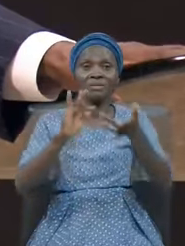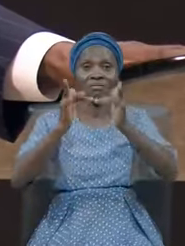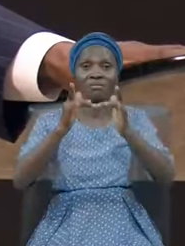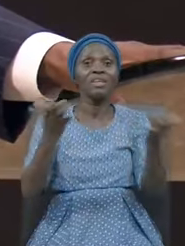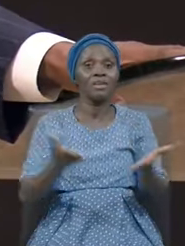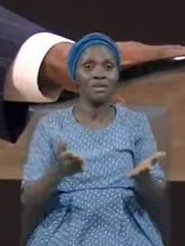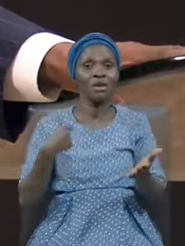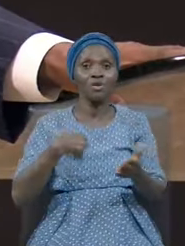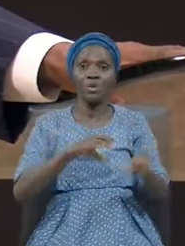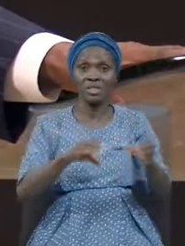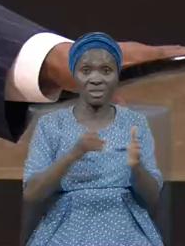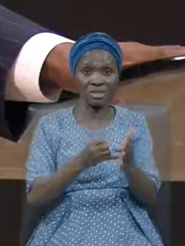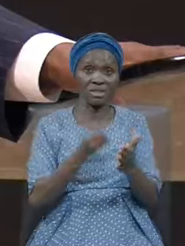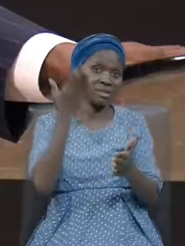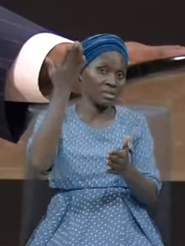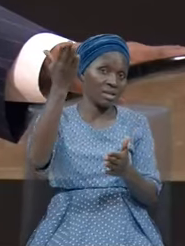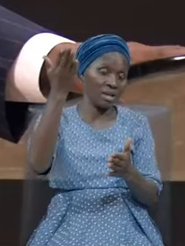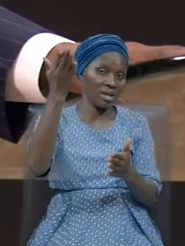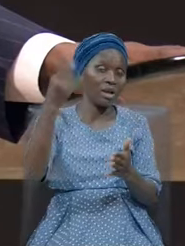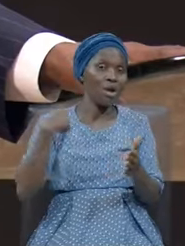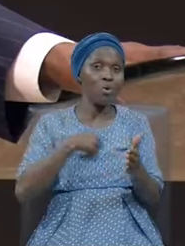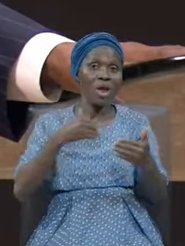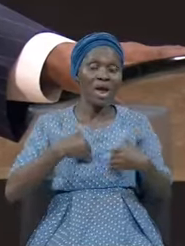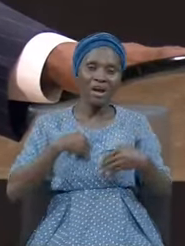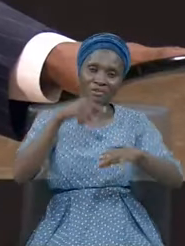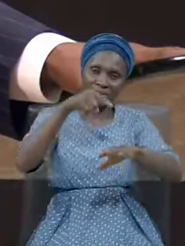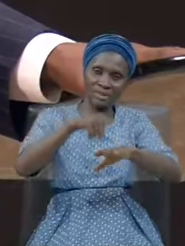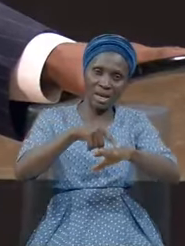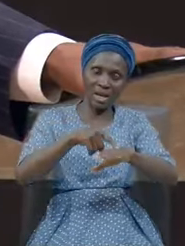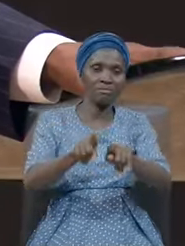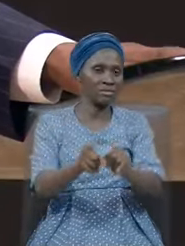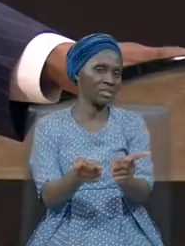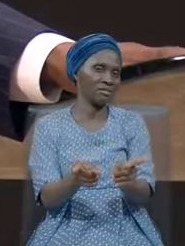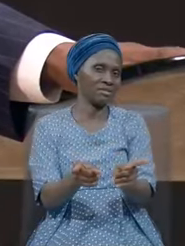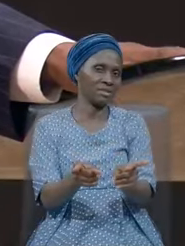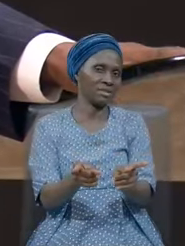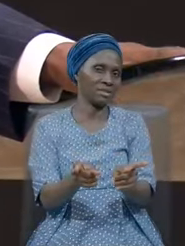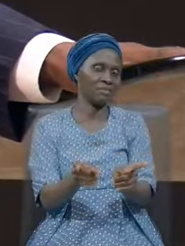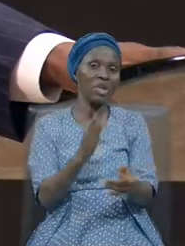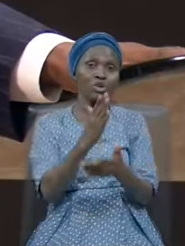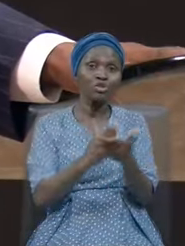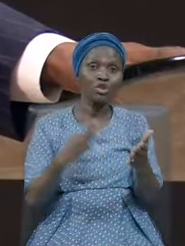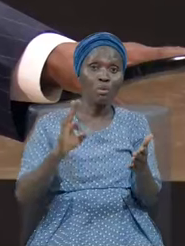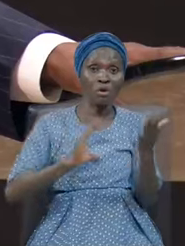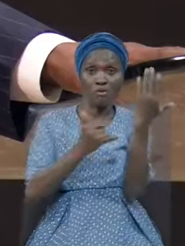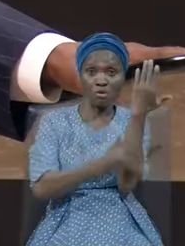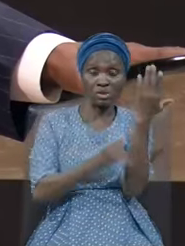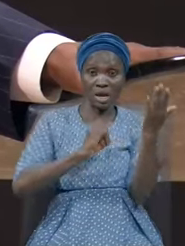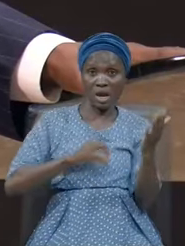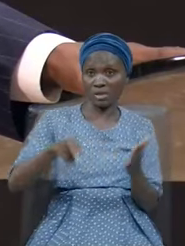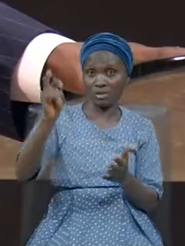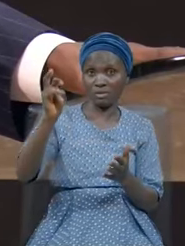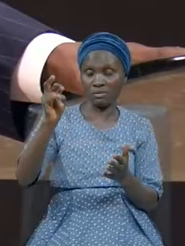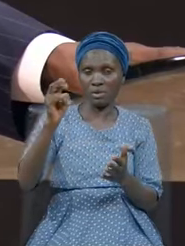on on a tenu ça là-bas à cause de l'écart horaire à cause de